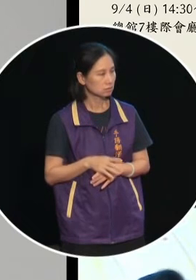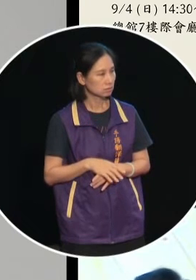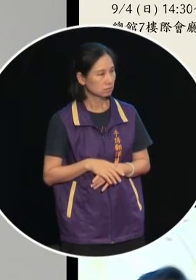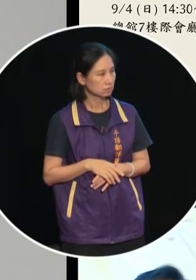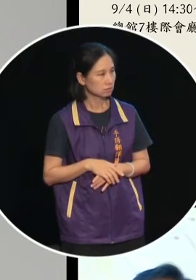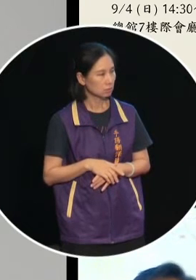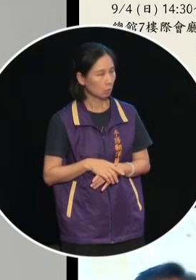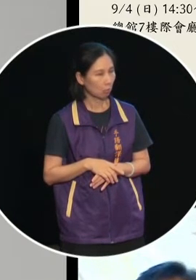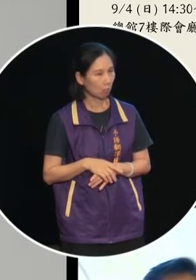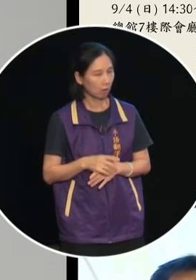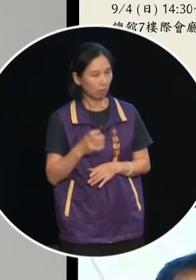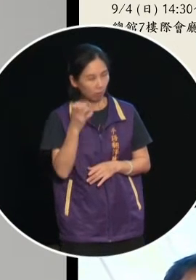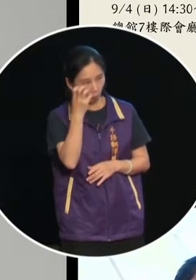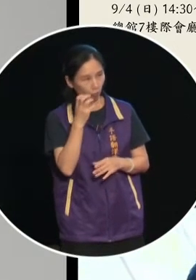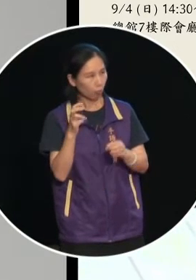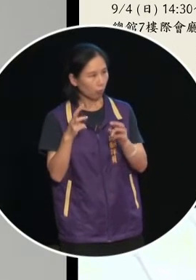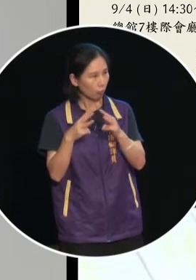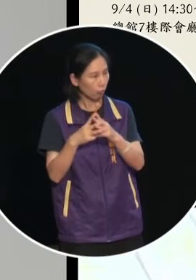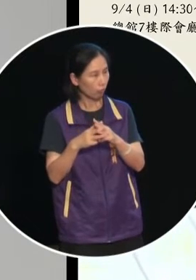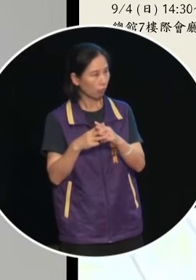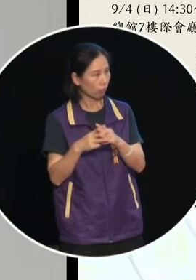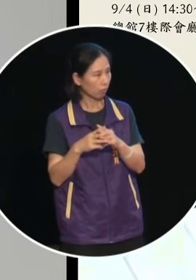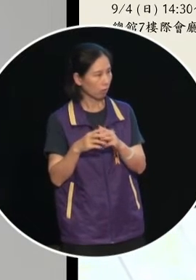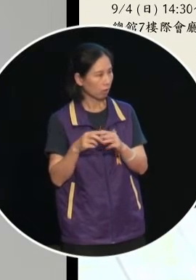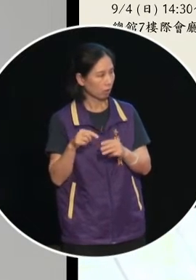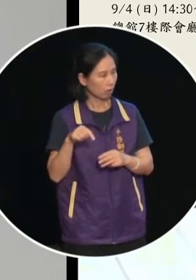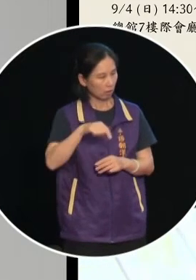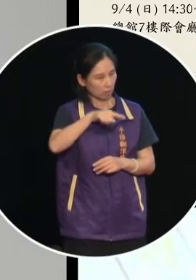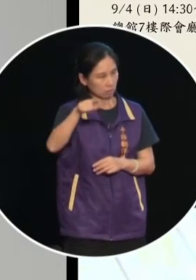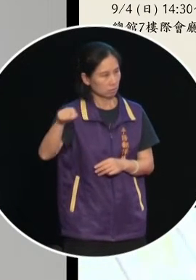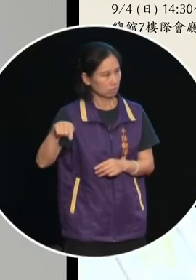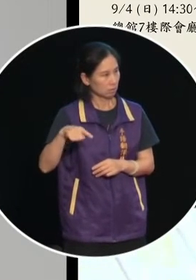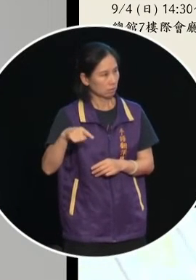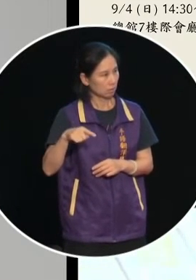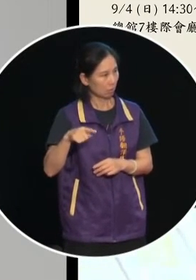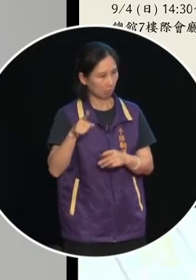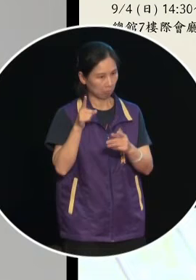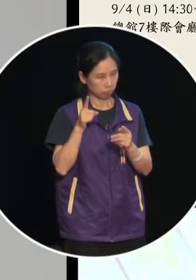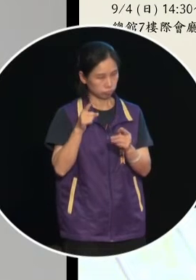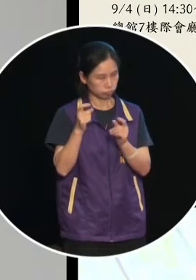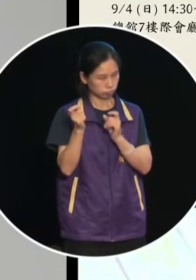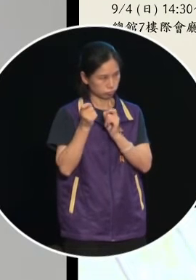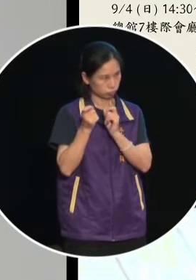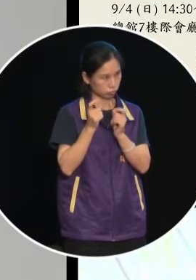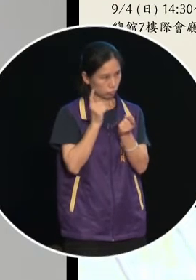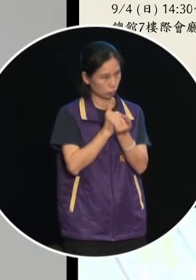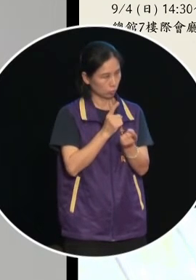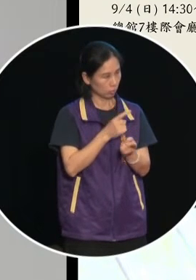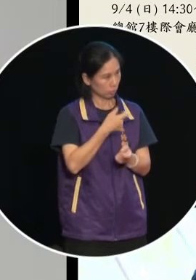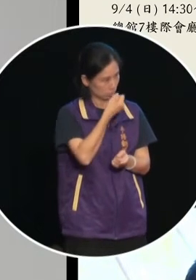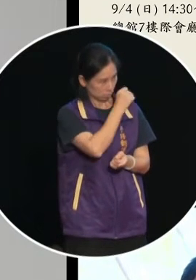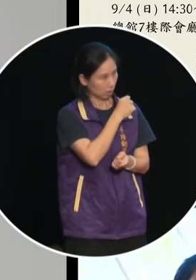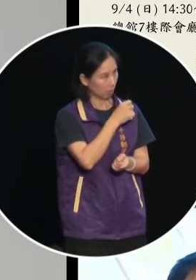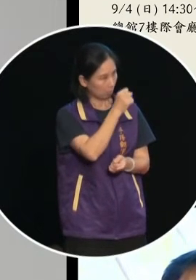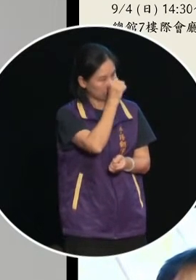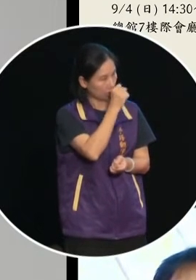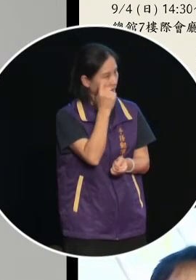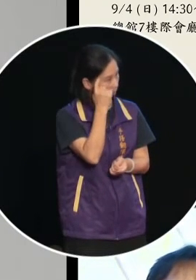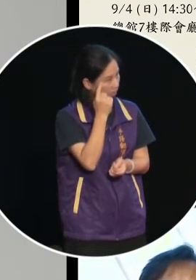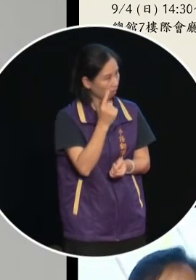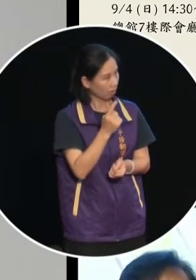对欧洲 Europe 他们的那些最近对台湾的好意，台湾的善意有非常的密切的关